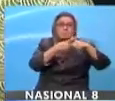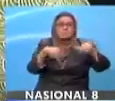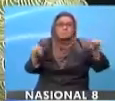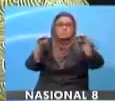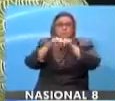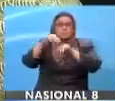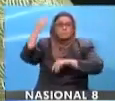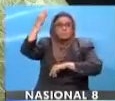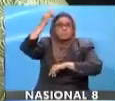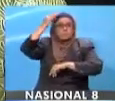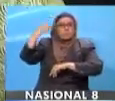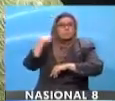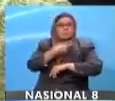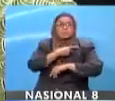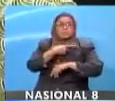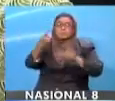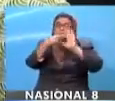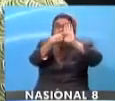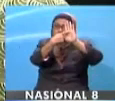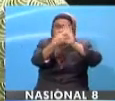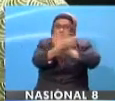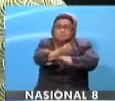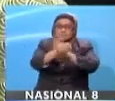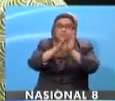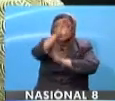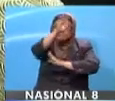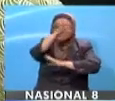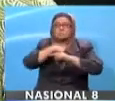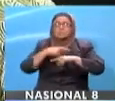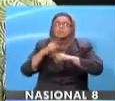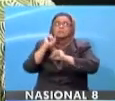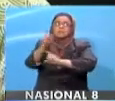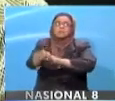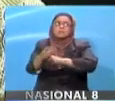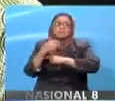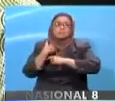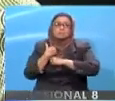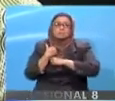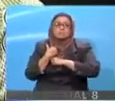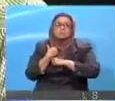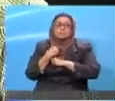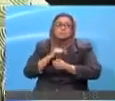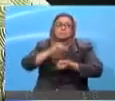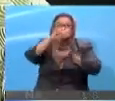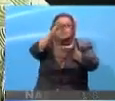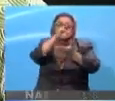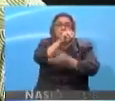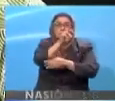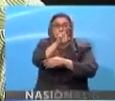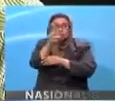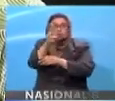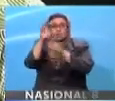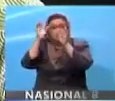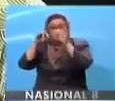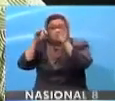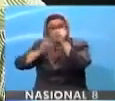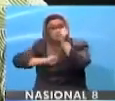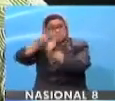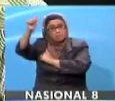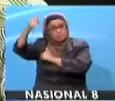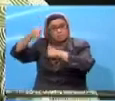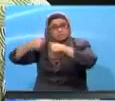you perform, you get rewarded. So, mesej saya kepada MRU, kalau sekiranya layak ke dalam Division 1